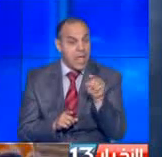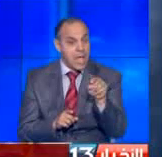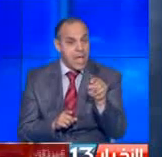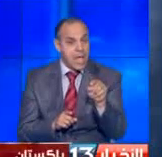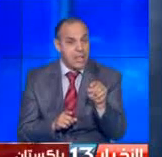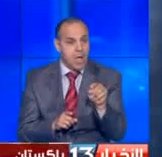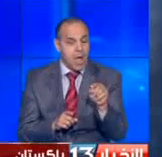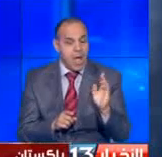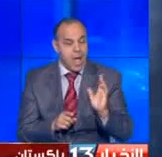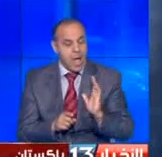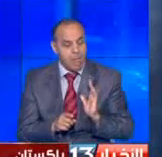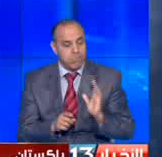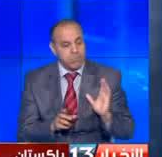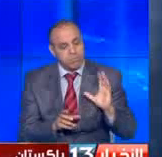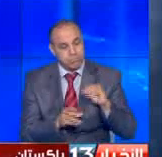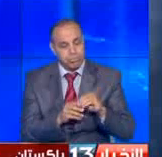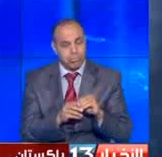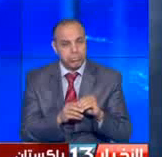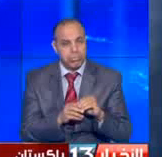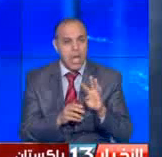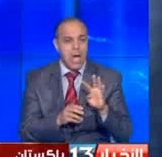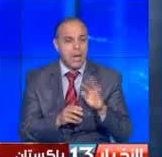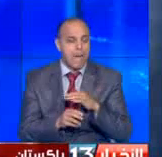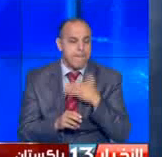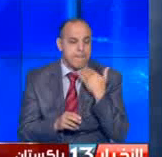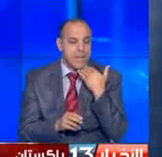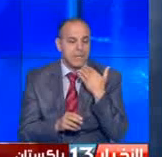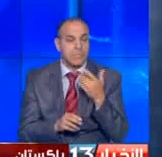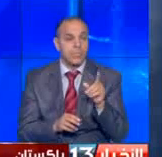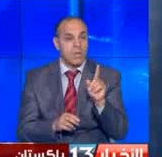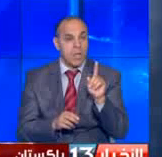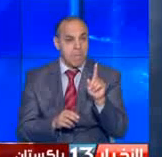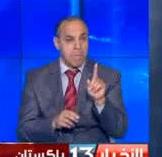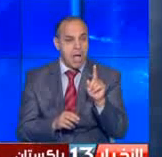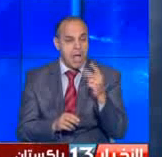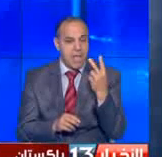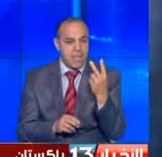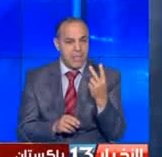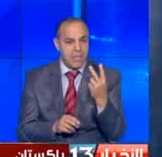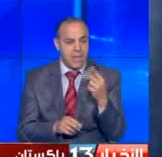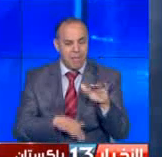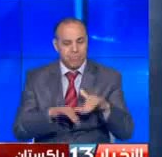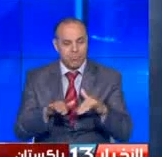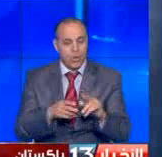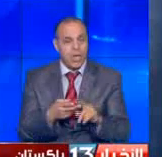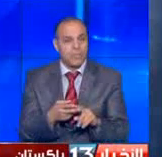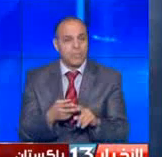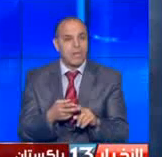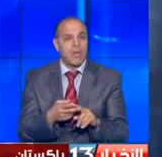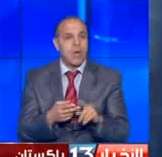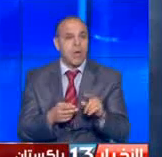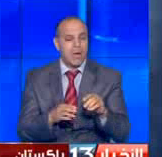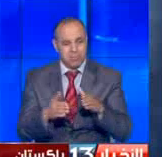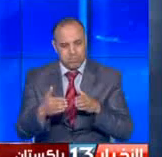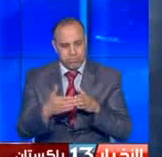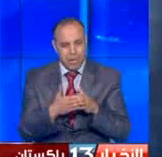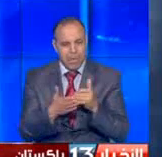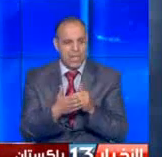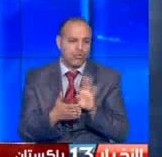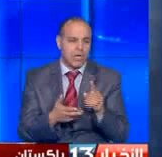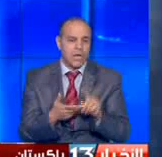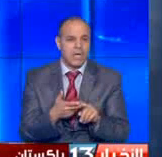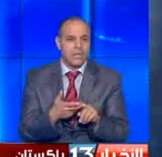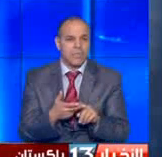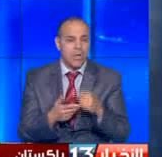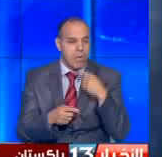كانت تقل قوات امن لقي اربعه منهم حتفهم مع اثنين من المره عند مشارف المدينه الشرقيه